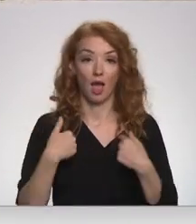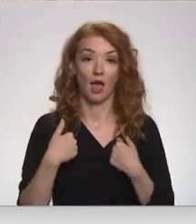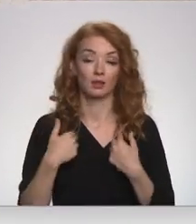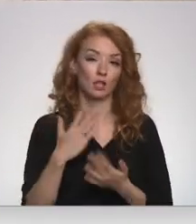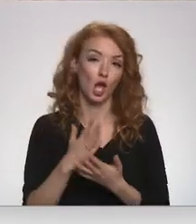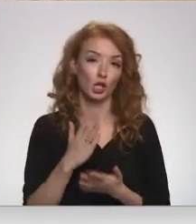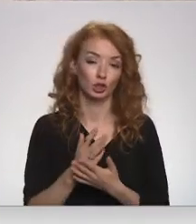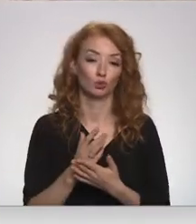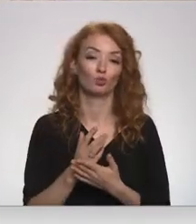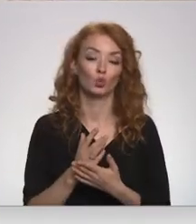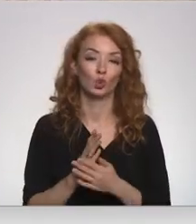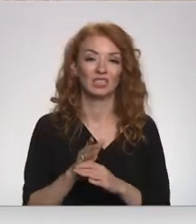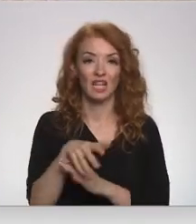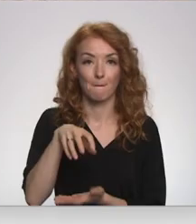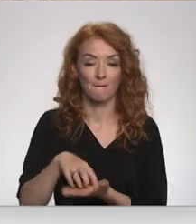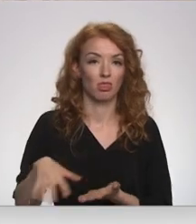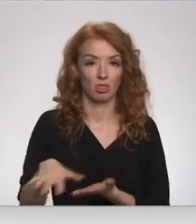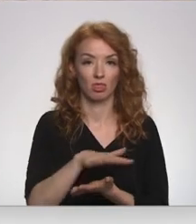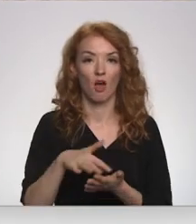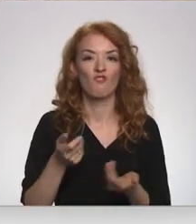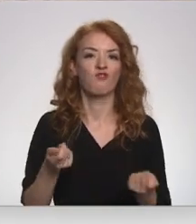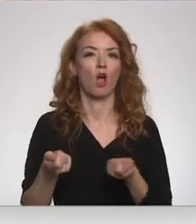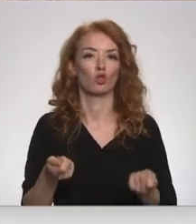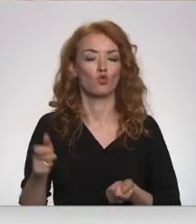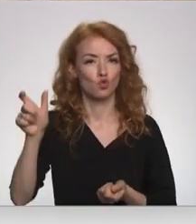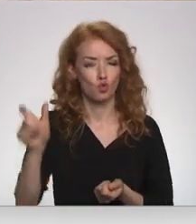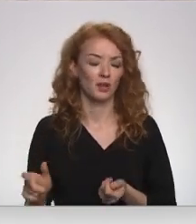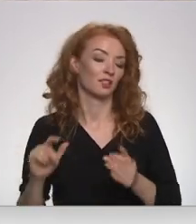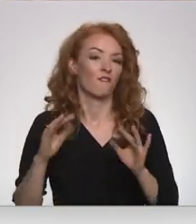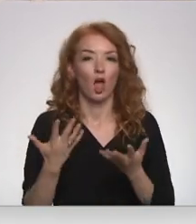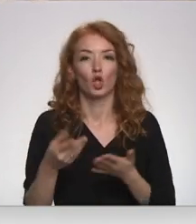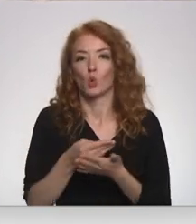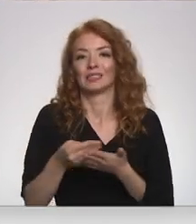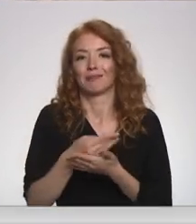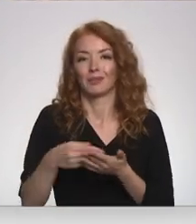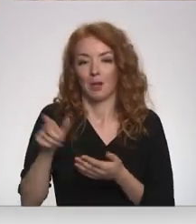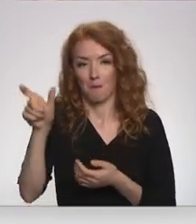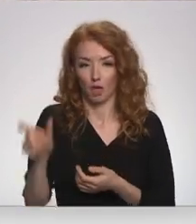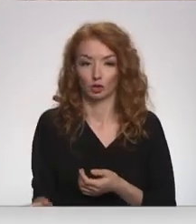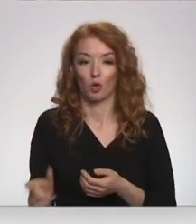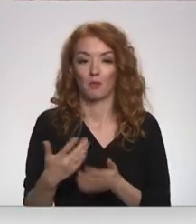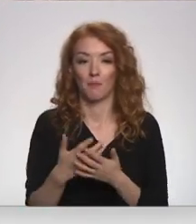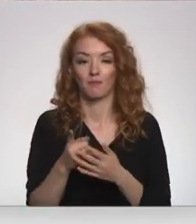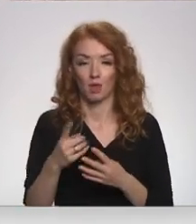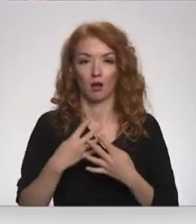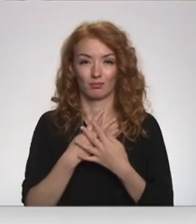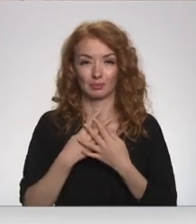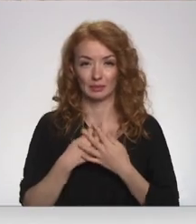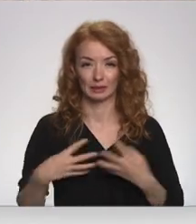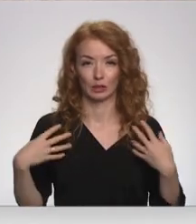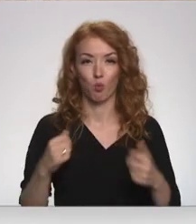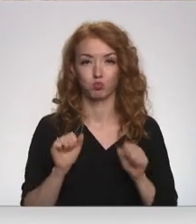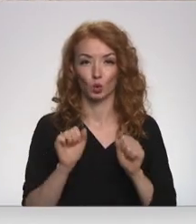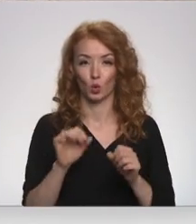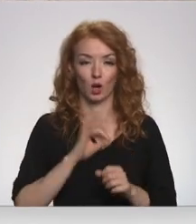kuršu ciemeta drīzāk jau kā vadonis vai nu kāda ļoti nozīmīga persona, jo piemēram tas pats bruņu krekls.